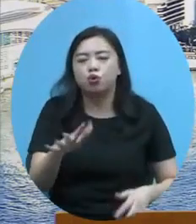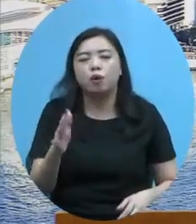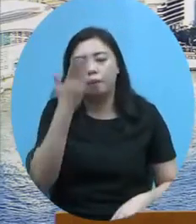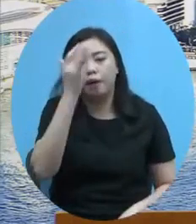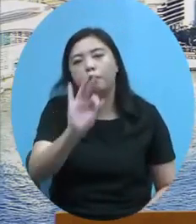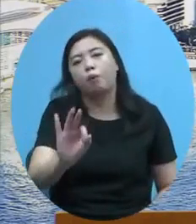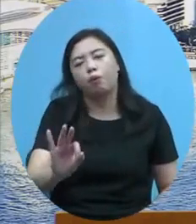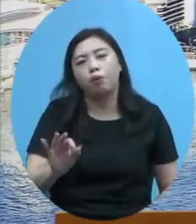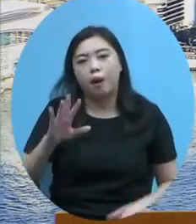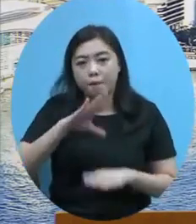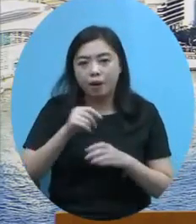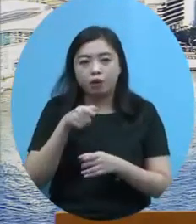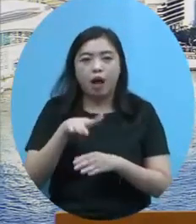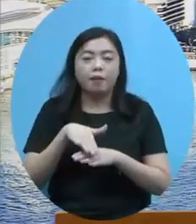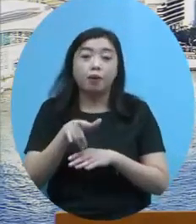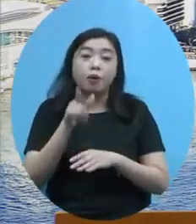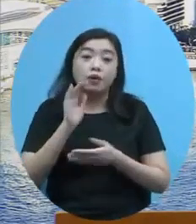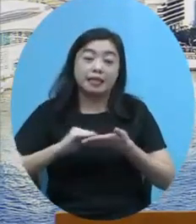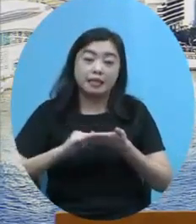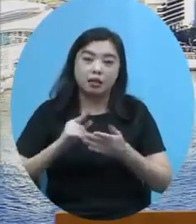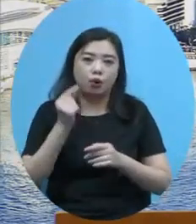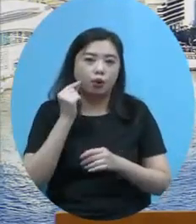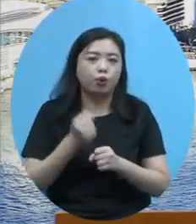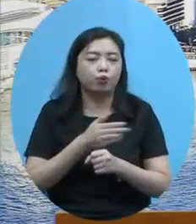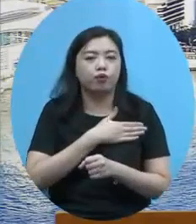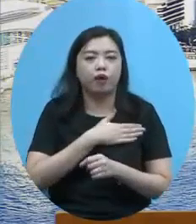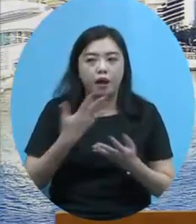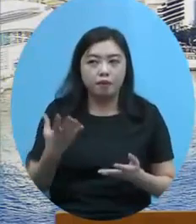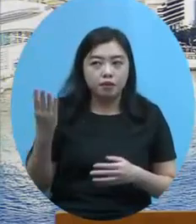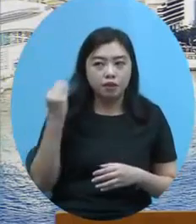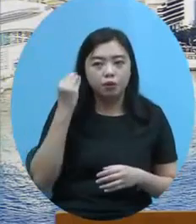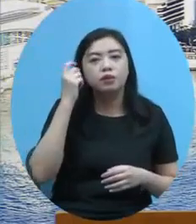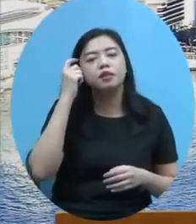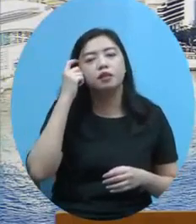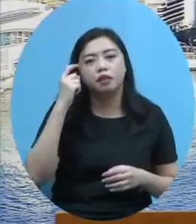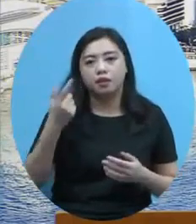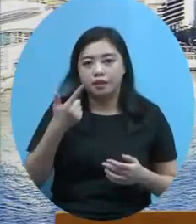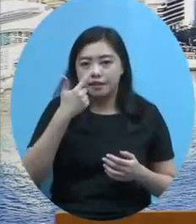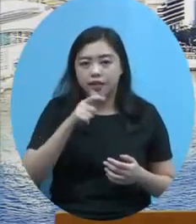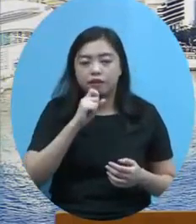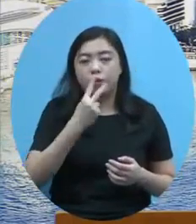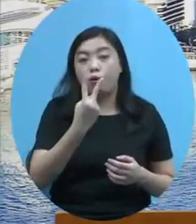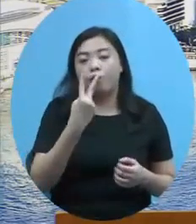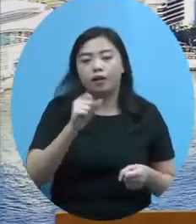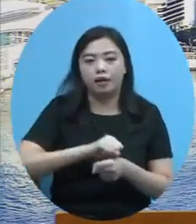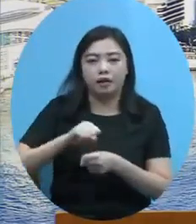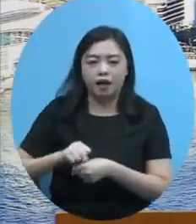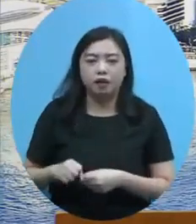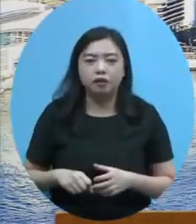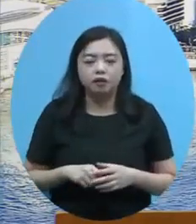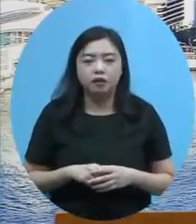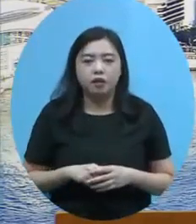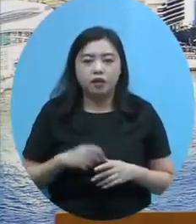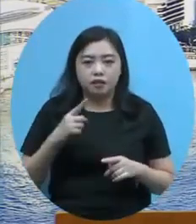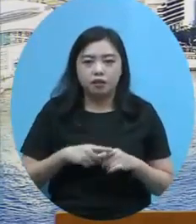包括頭先嗰位清潔女工啦。咁我哋今日就收到即係新嘅2宗嘅個案啦。咁其